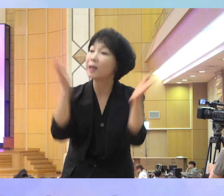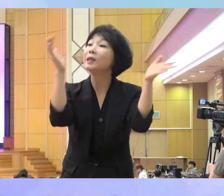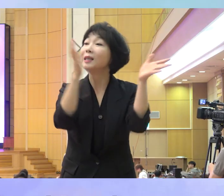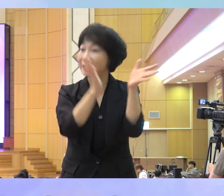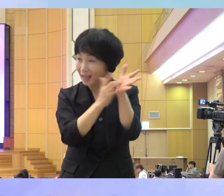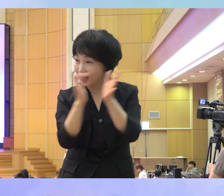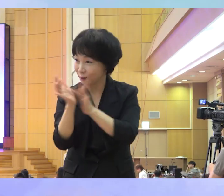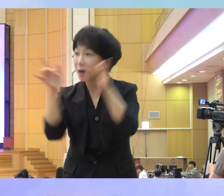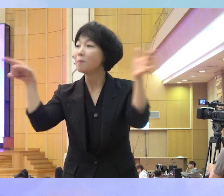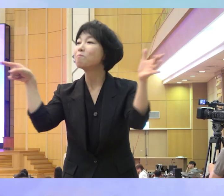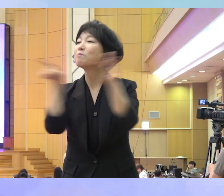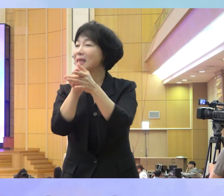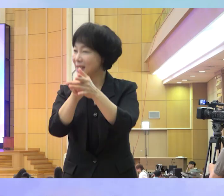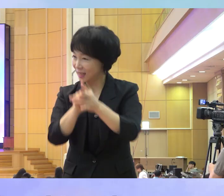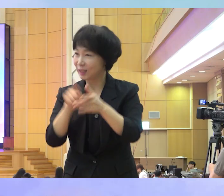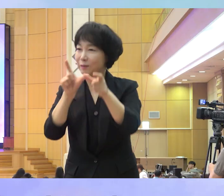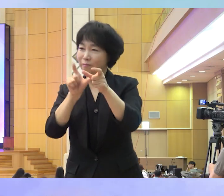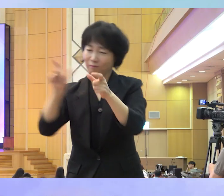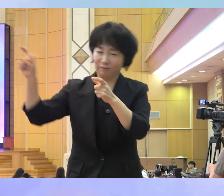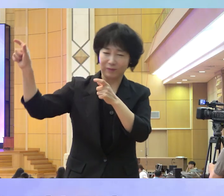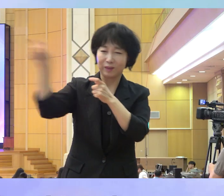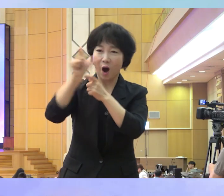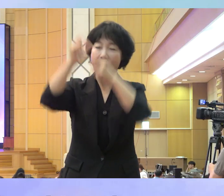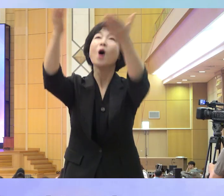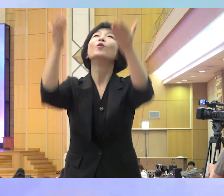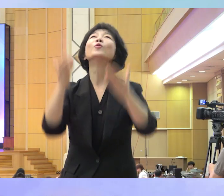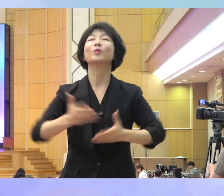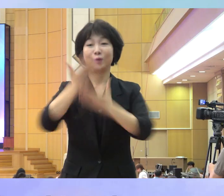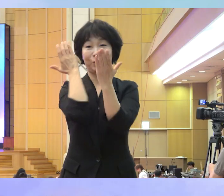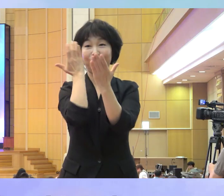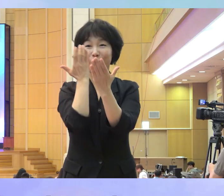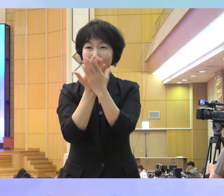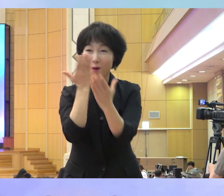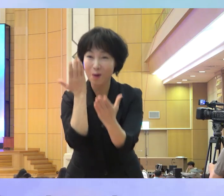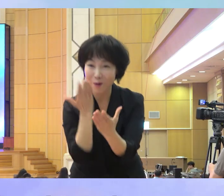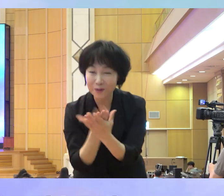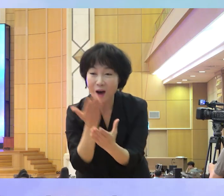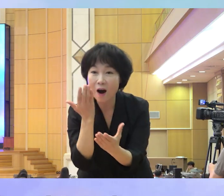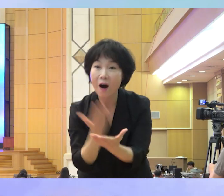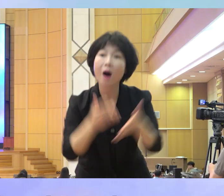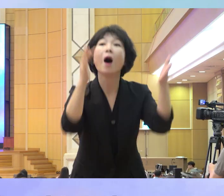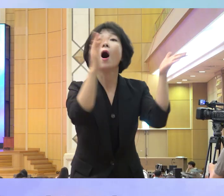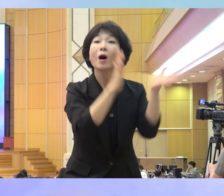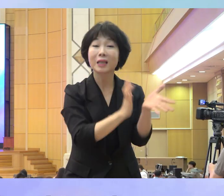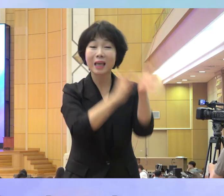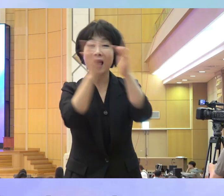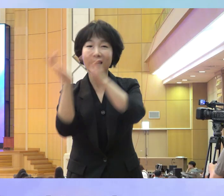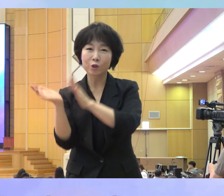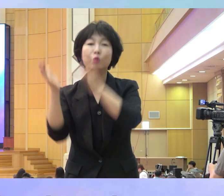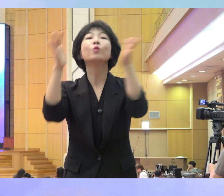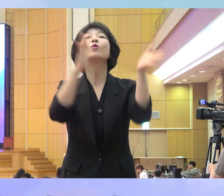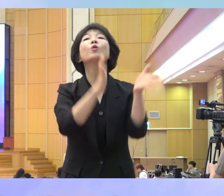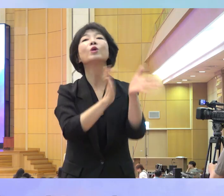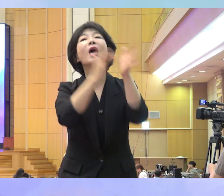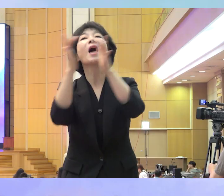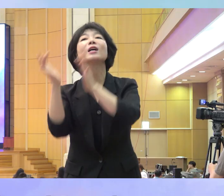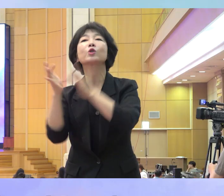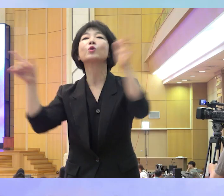귀한 예수 믿음 찬양합니다. 예수 믿는 것은 예수